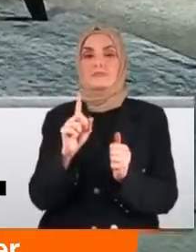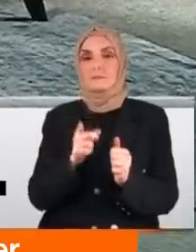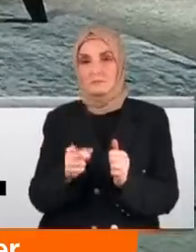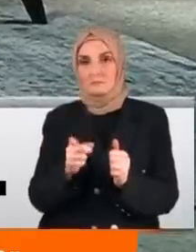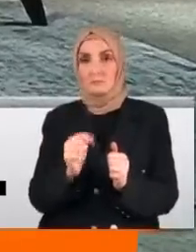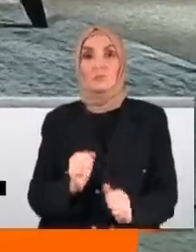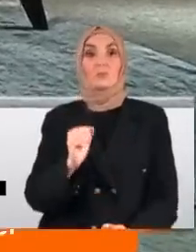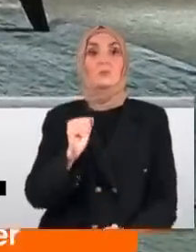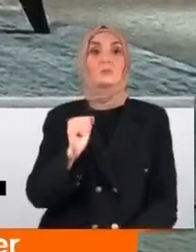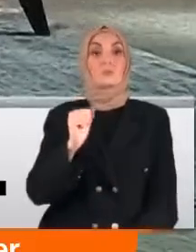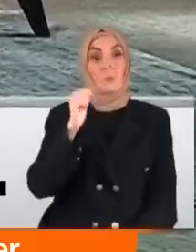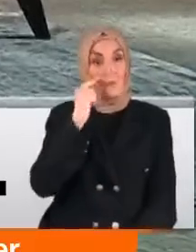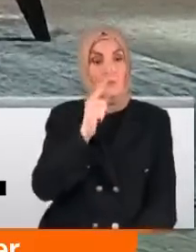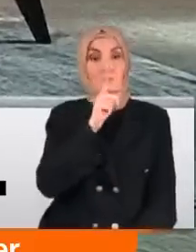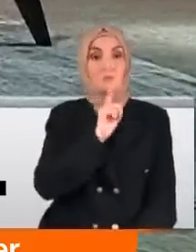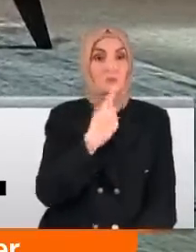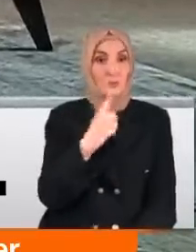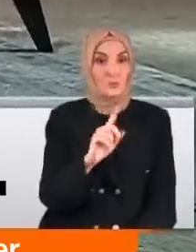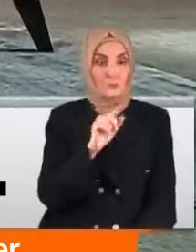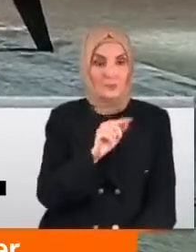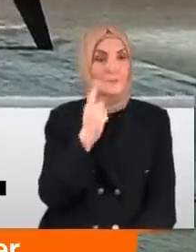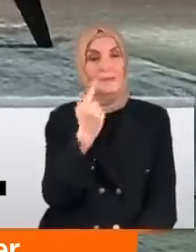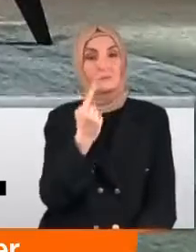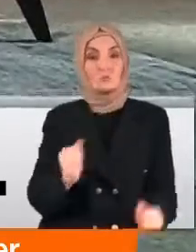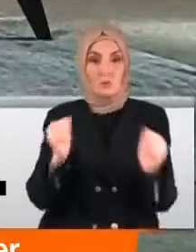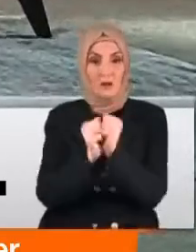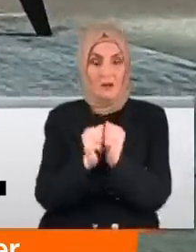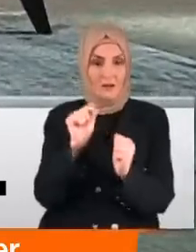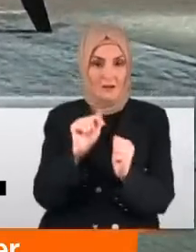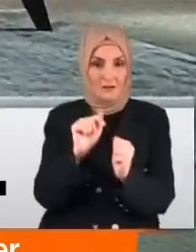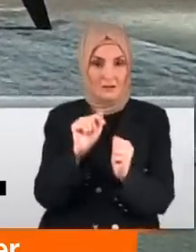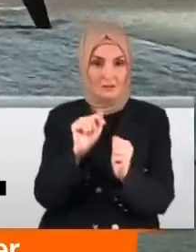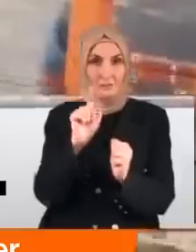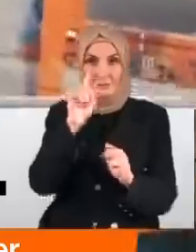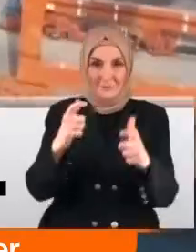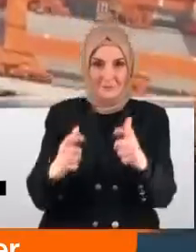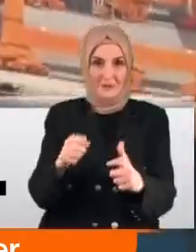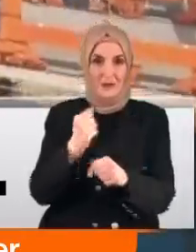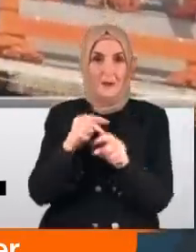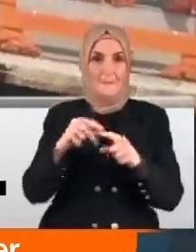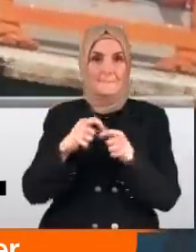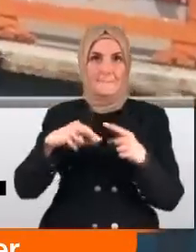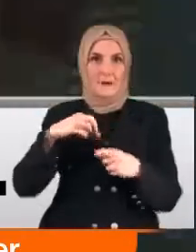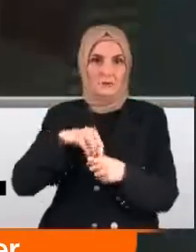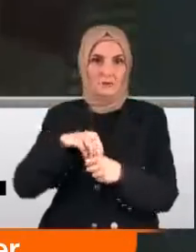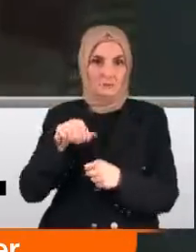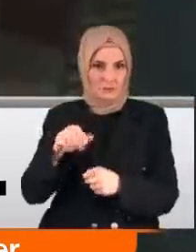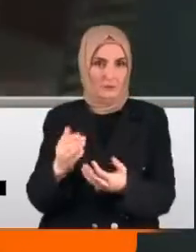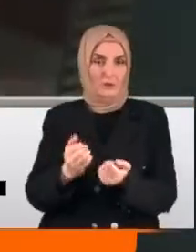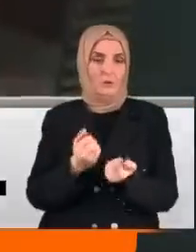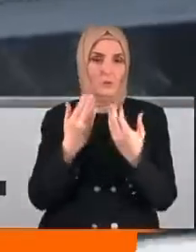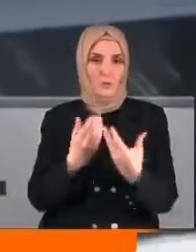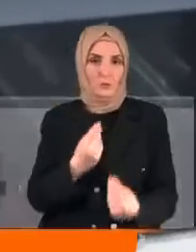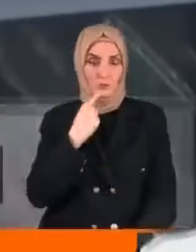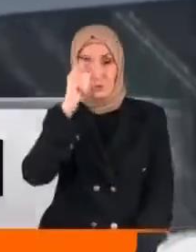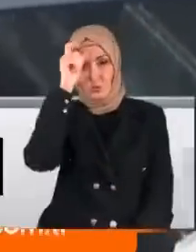bine. Bunun yaklaşık 1,5 katını sadece bir sahadan karşılayacağız. Türkiye'nin dışa bağımlılığını sona